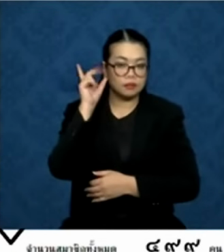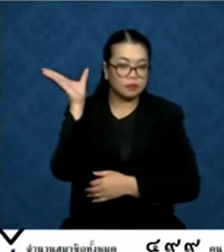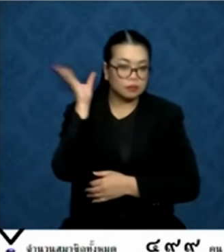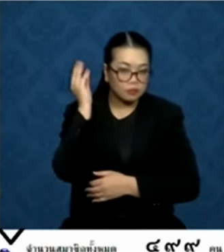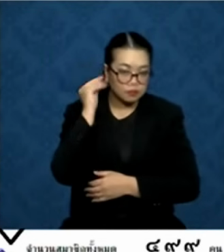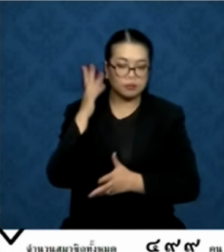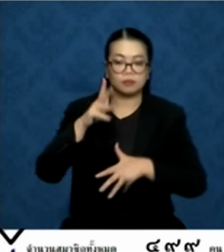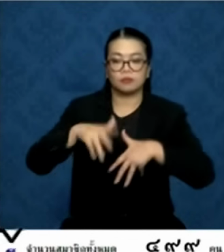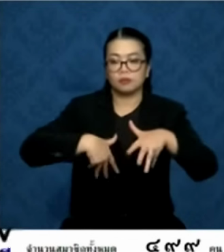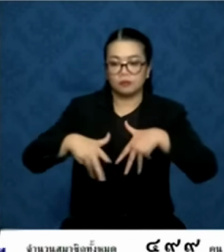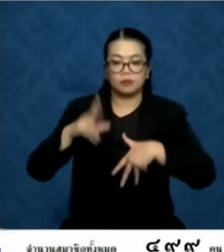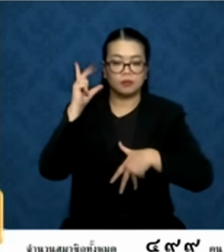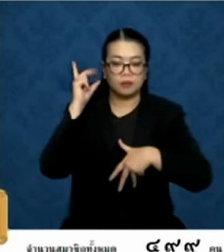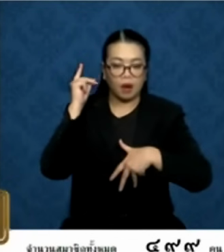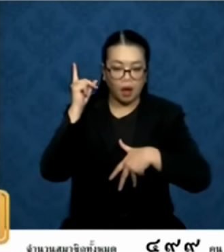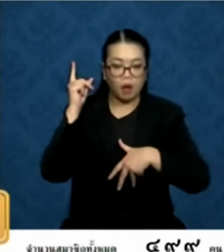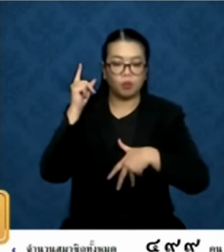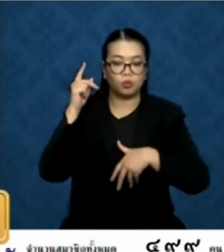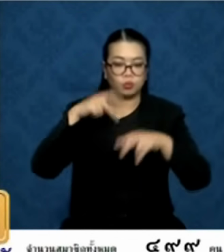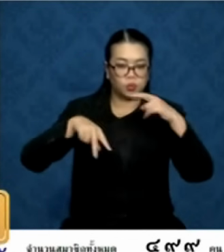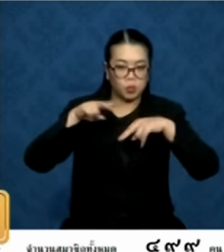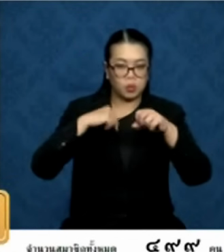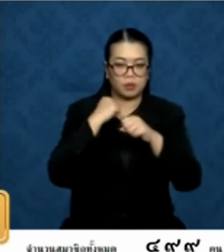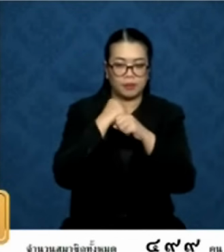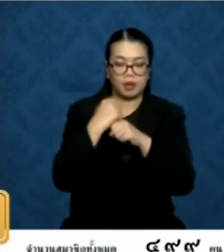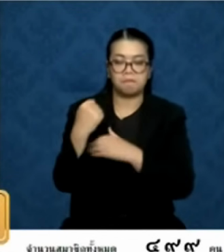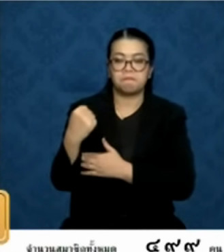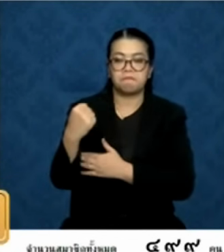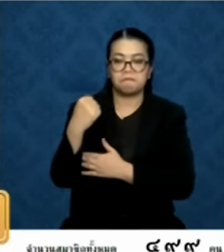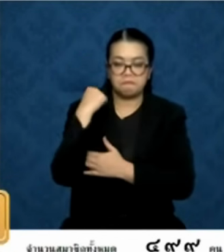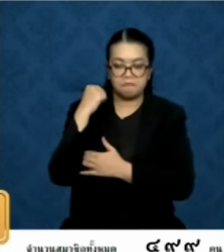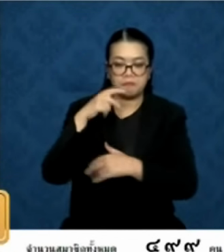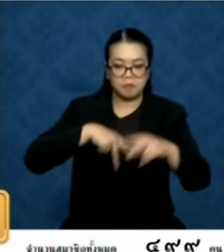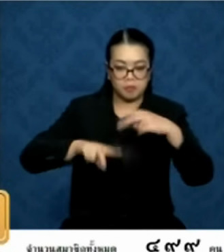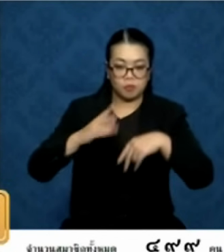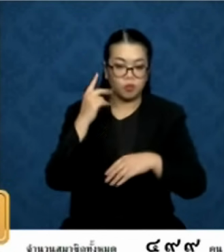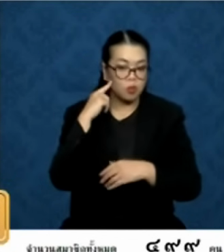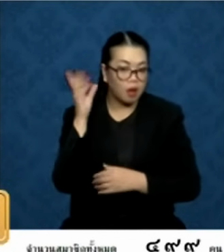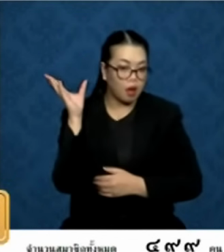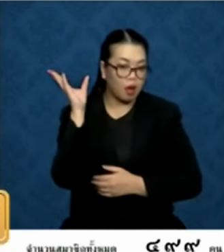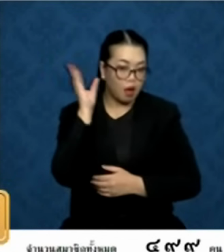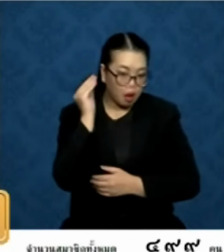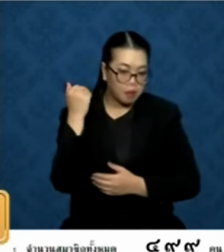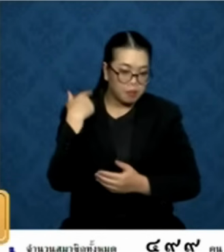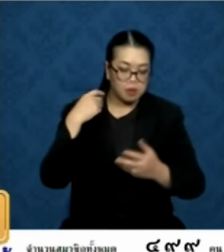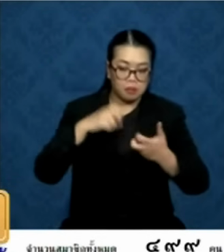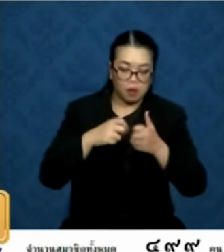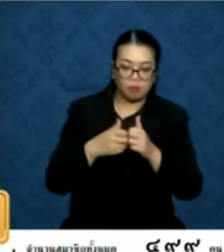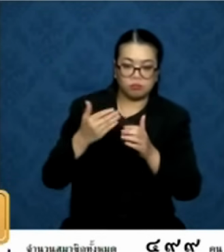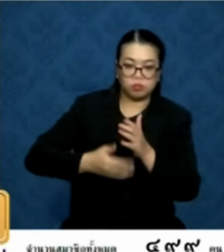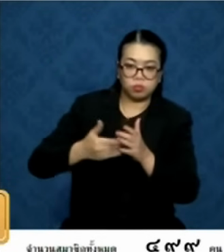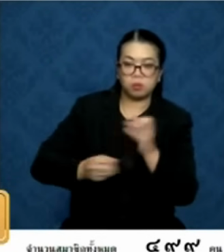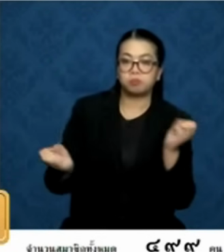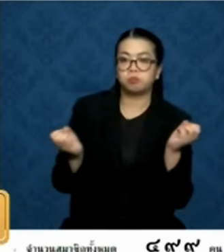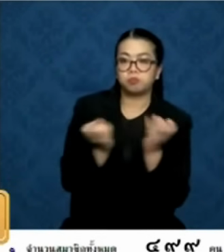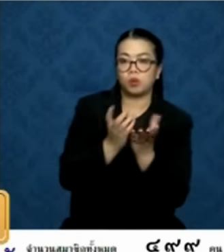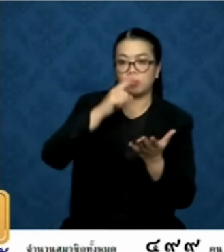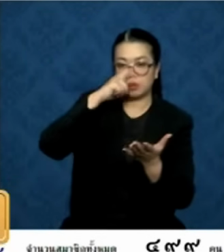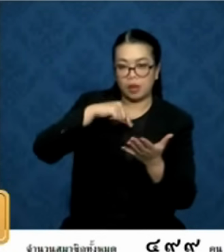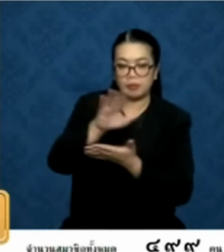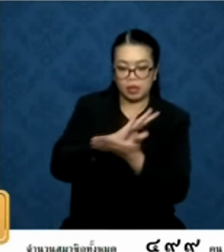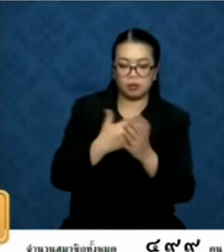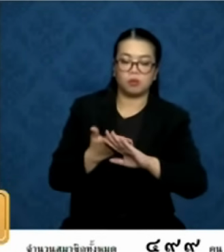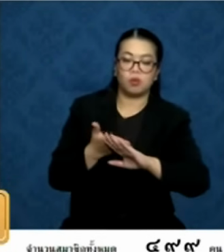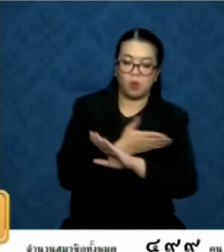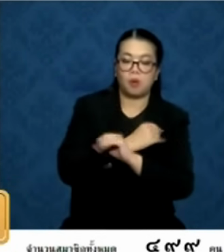และประชาคมข่าวกรองทำงานอย่างมีประสิทธิภาพพร้อมเผชิญภัยคุกคามทุกรูปแบบทุกมิติและทุกระดับความ